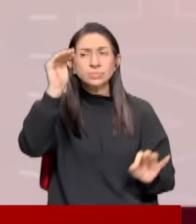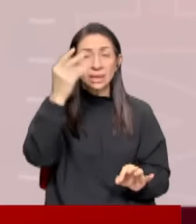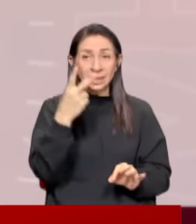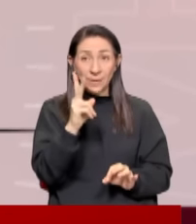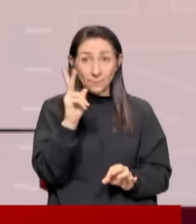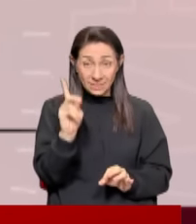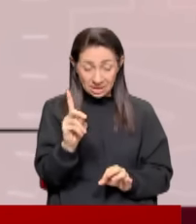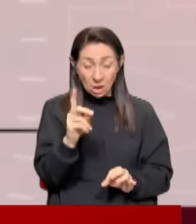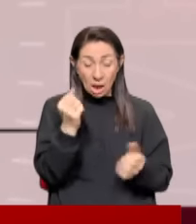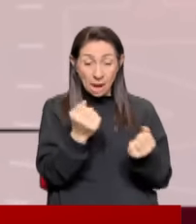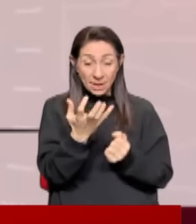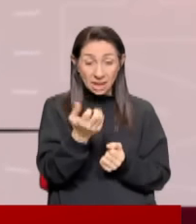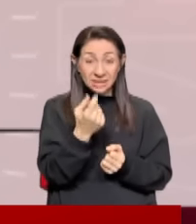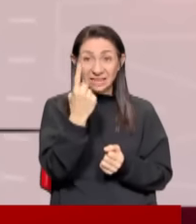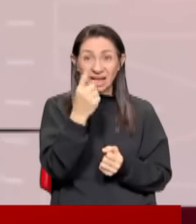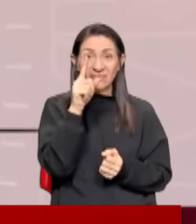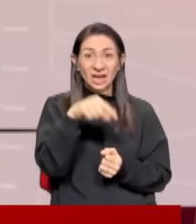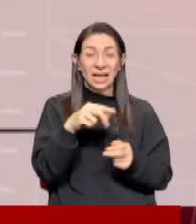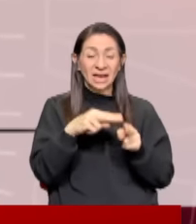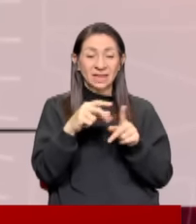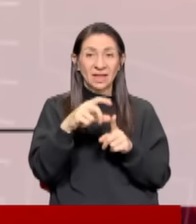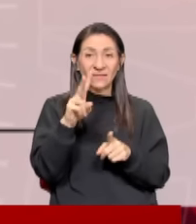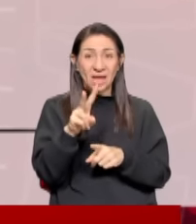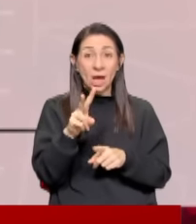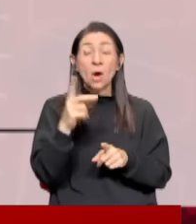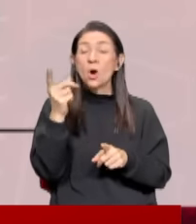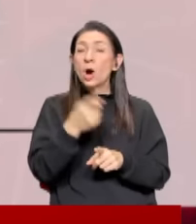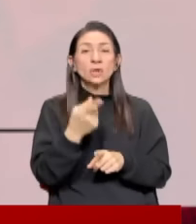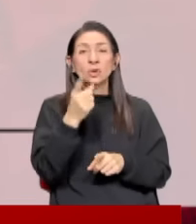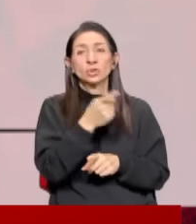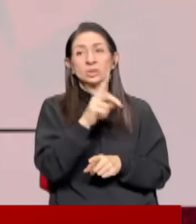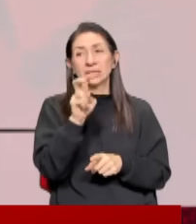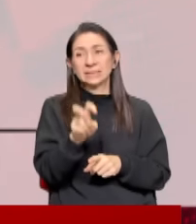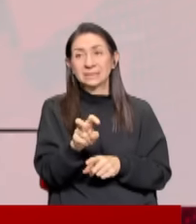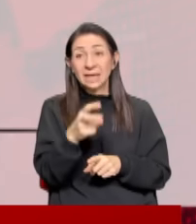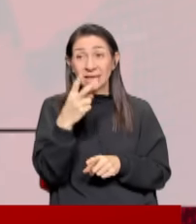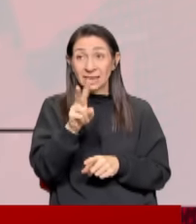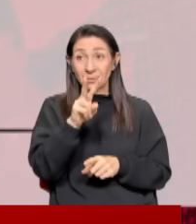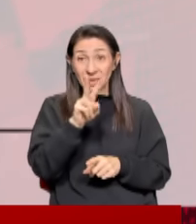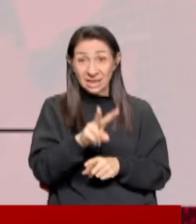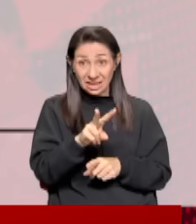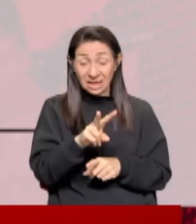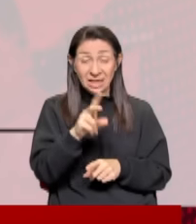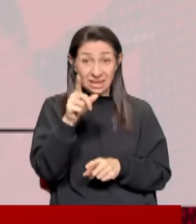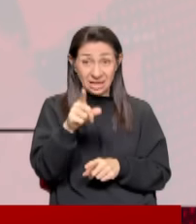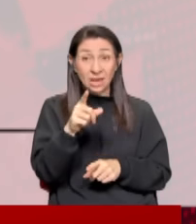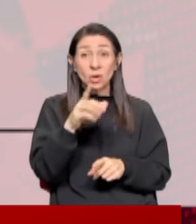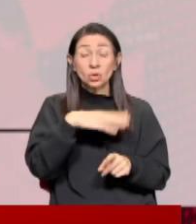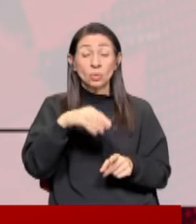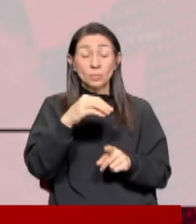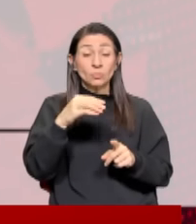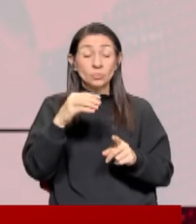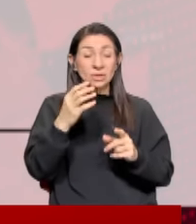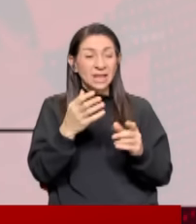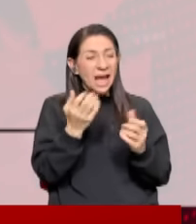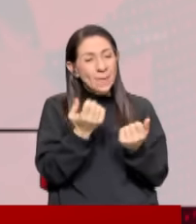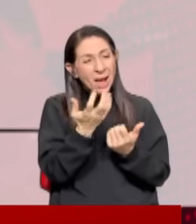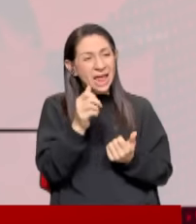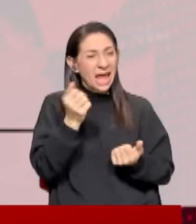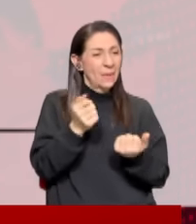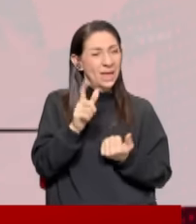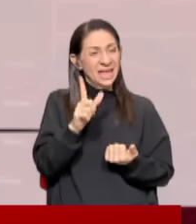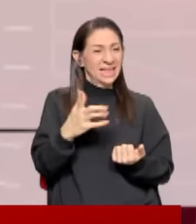2001. Otomobilden alınan tek vergi KDV oranı %18. 2002'ye gelindiğinde tüm tüketiciler gibi